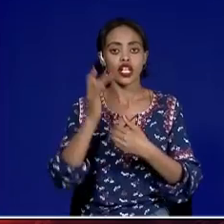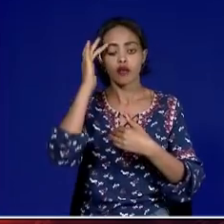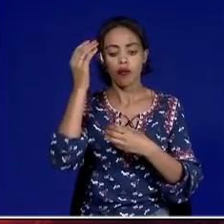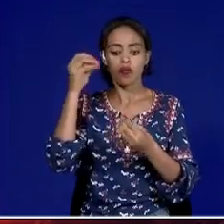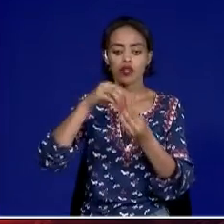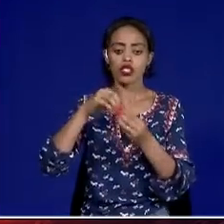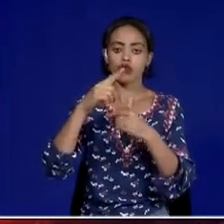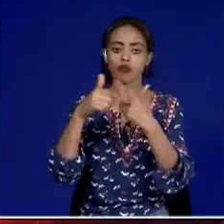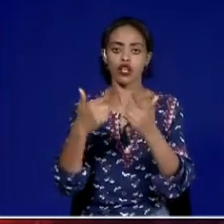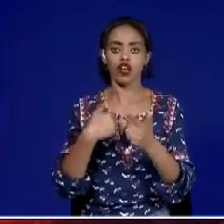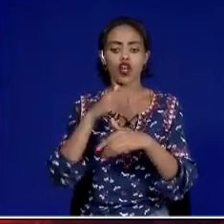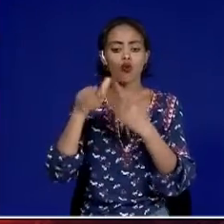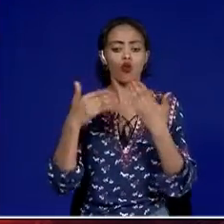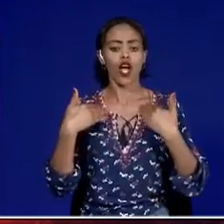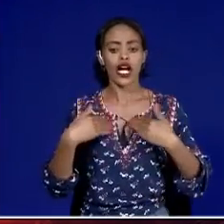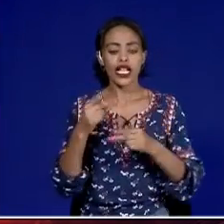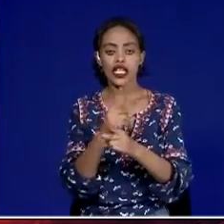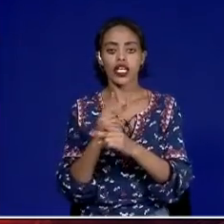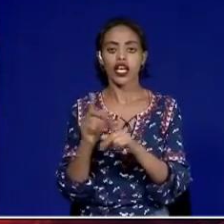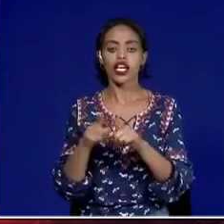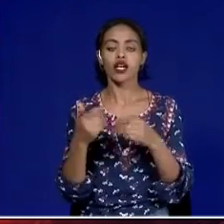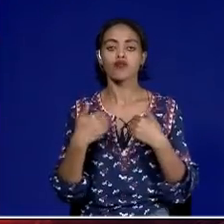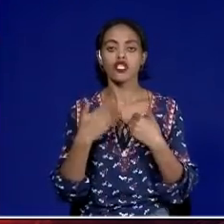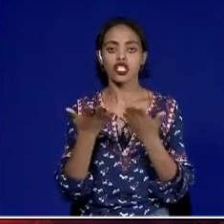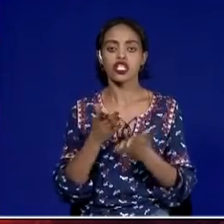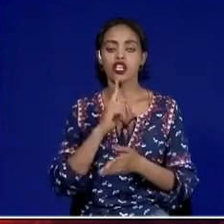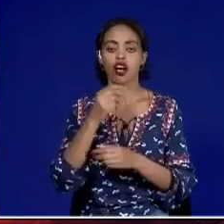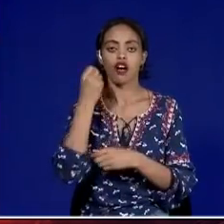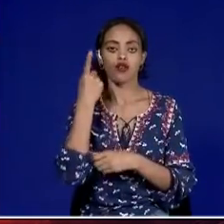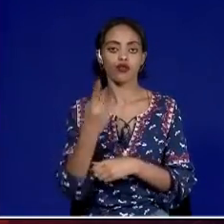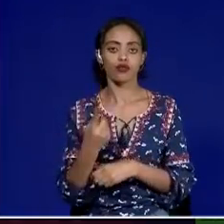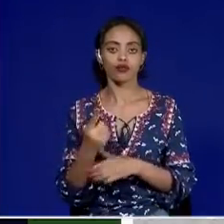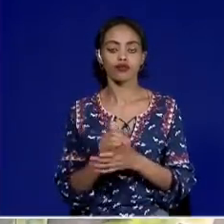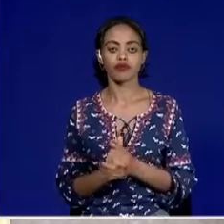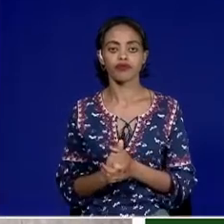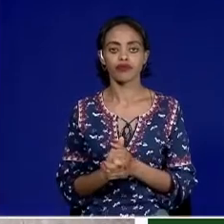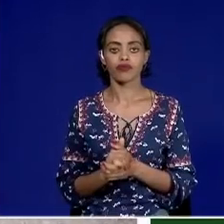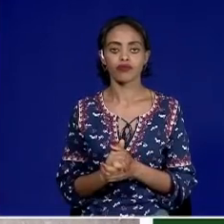ይኸይድ ብምህላው ናይ ኩሉ ኣካል ጥንቃቐ ከም ዘድሊ ኣረዲኦም።